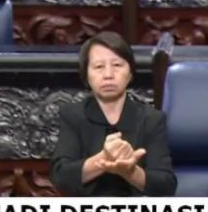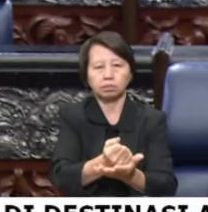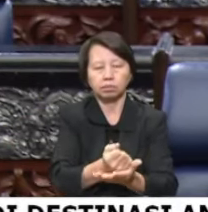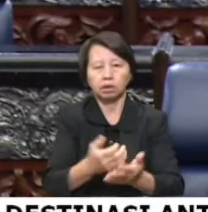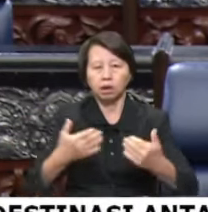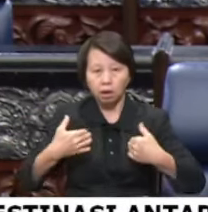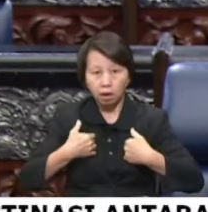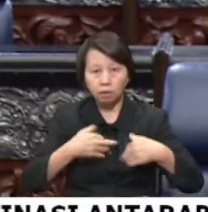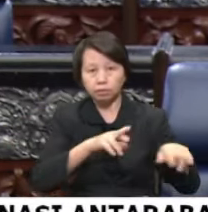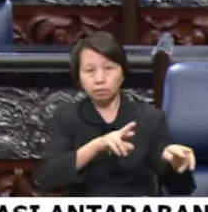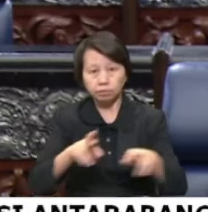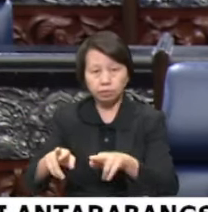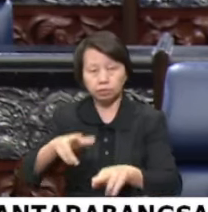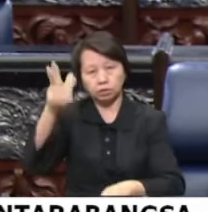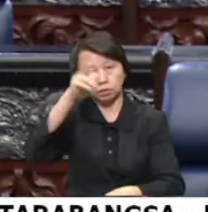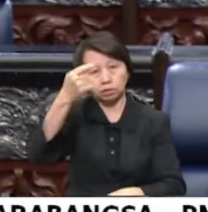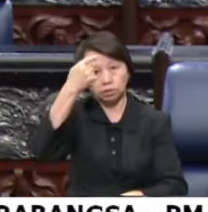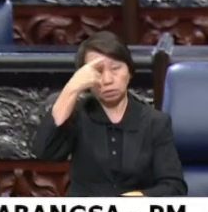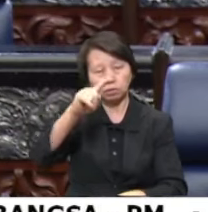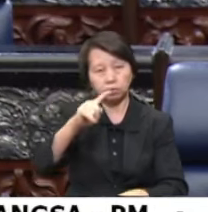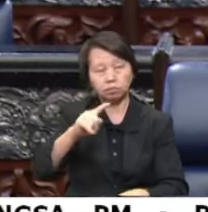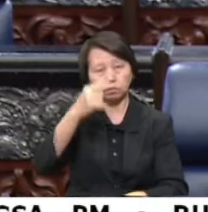terdapat perancangan daripada kerajaan untuk